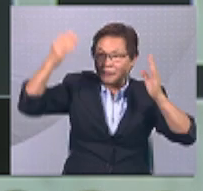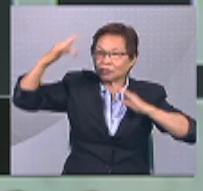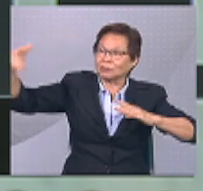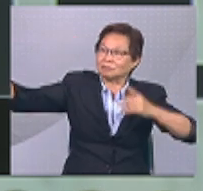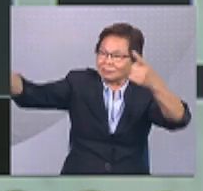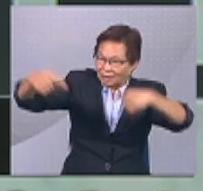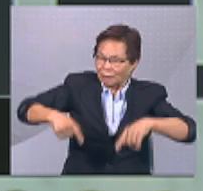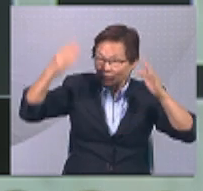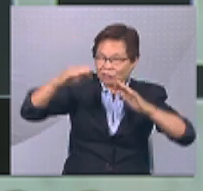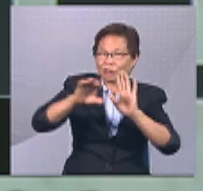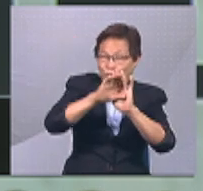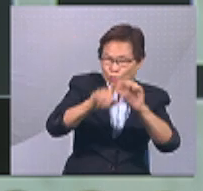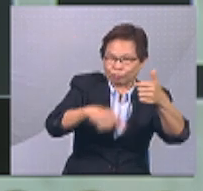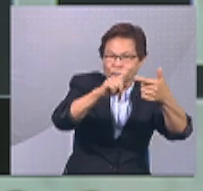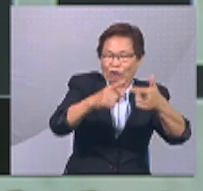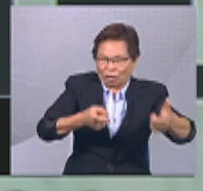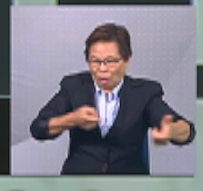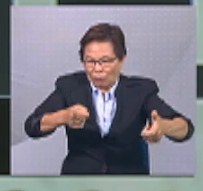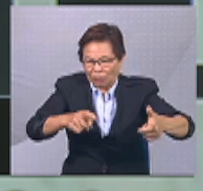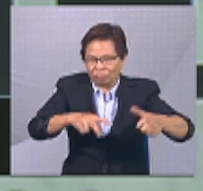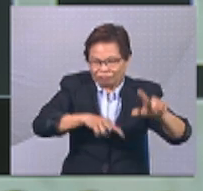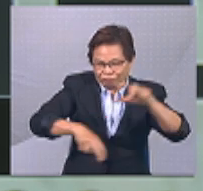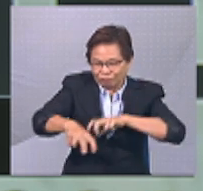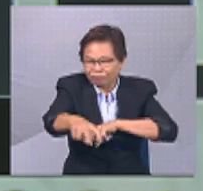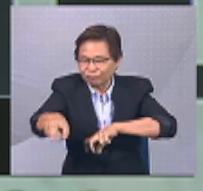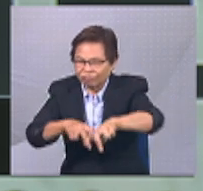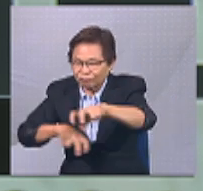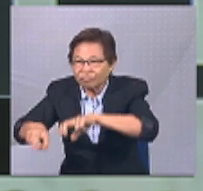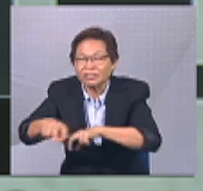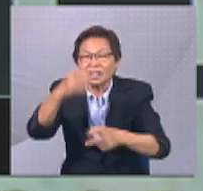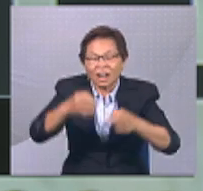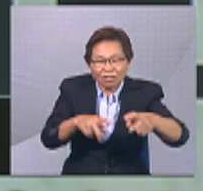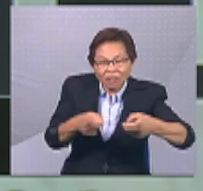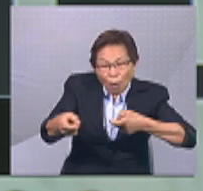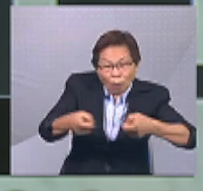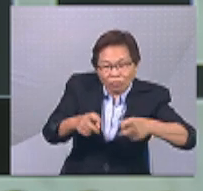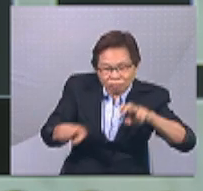contohnya. Yang kedua ialah kawalan pergerakan. Dan kalau kawalan